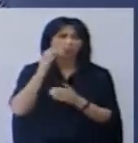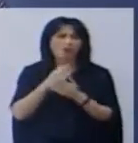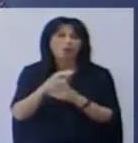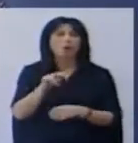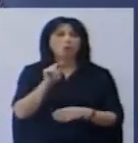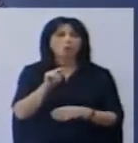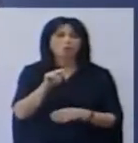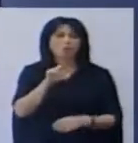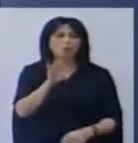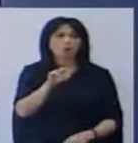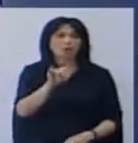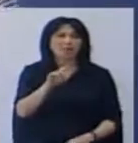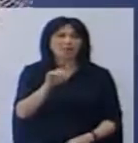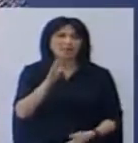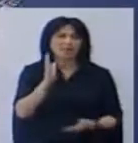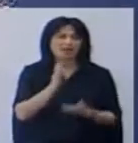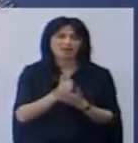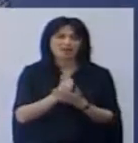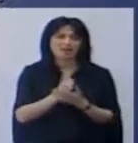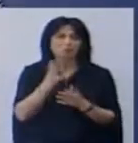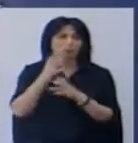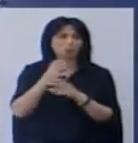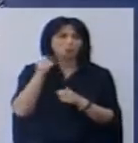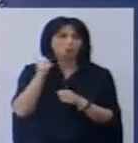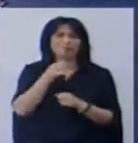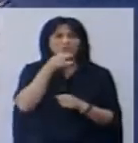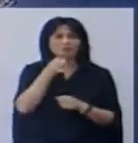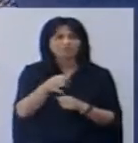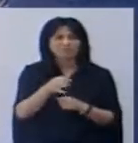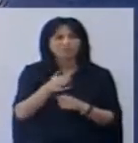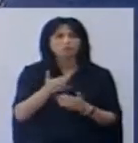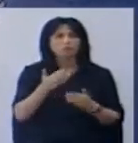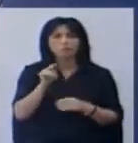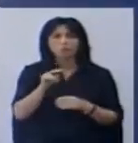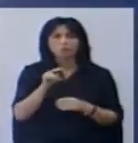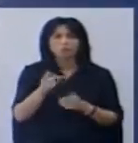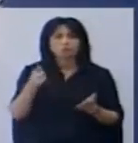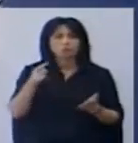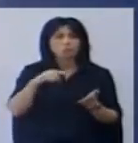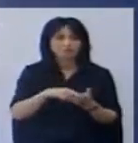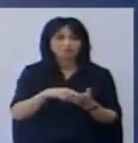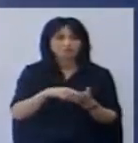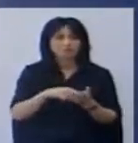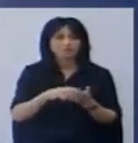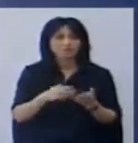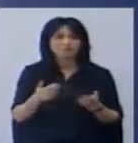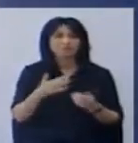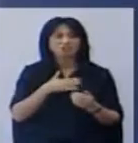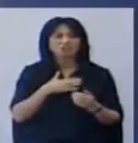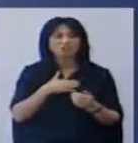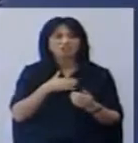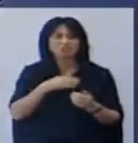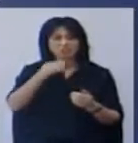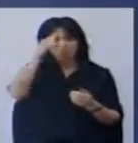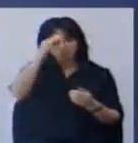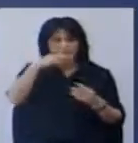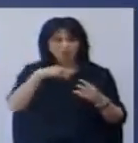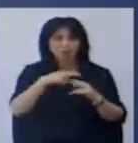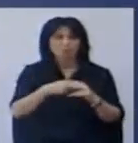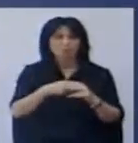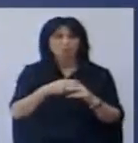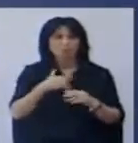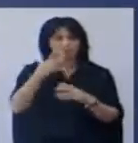ხარ ფოთები მხოლოდ. და გურულებსაც ვეტყვი, რომ თუ ფოთში მოხვდებიან, დაიხურონ ჩვენებური ქუდი. ჩვენ მე როცა